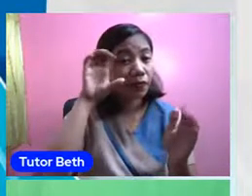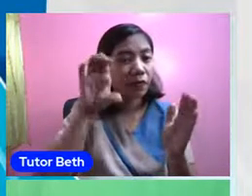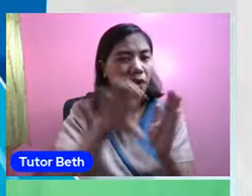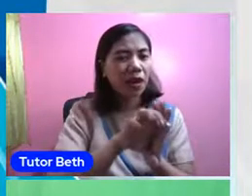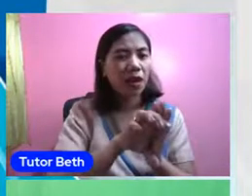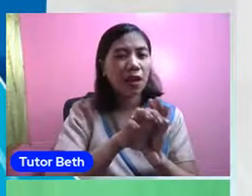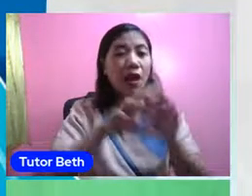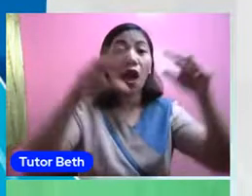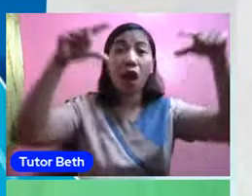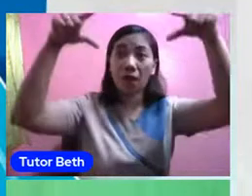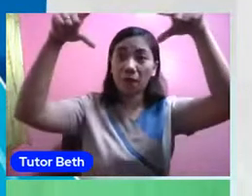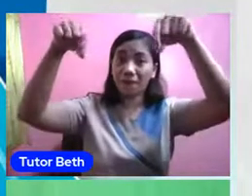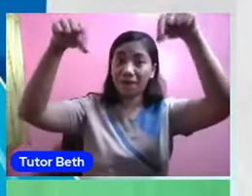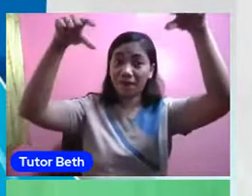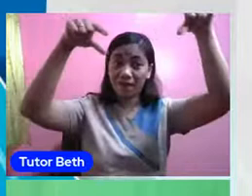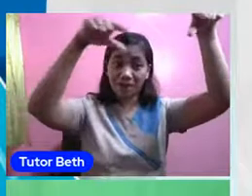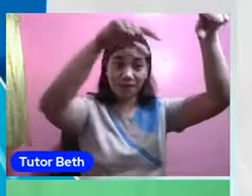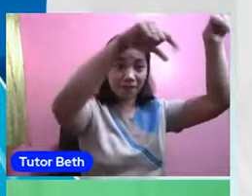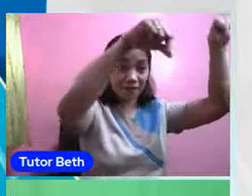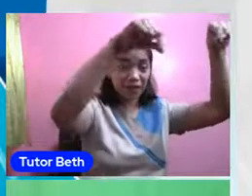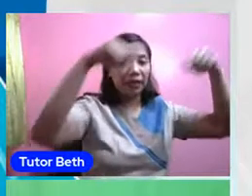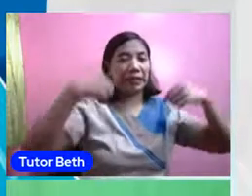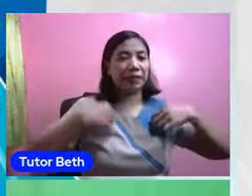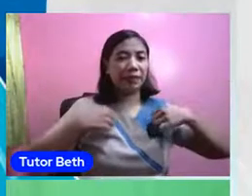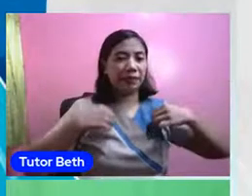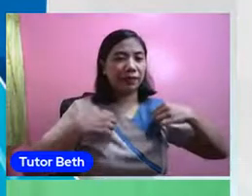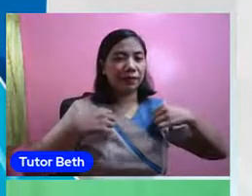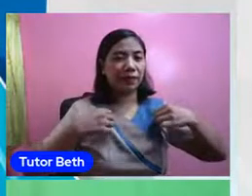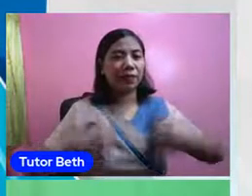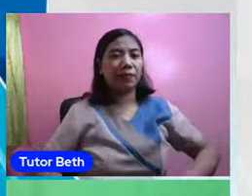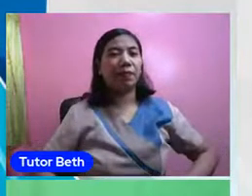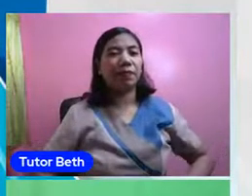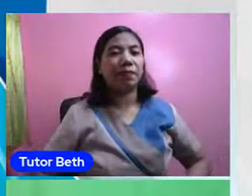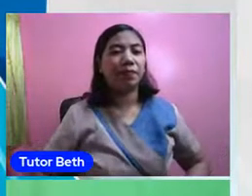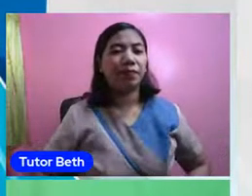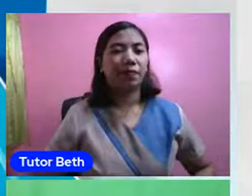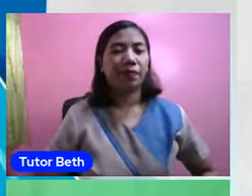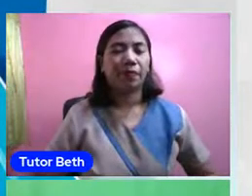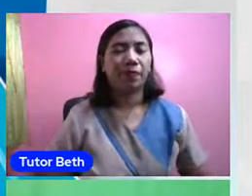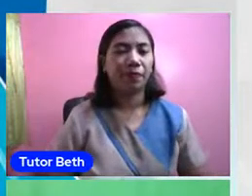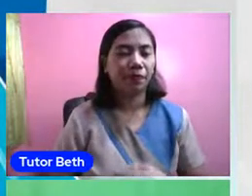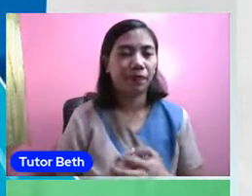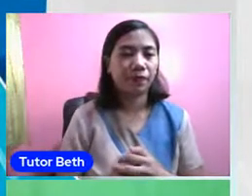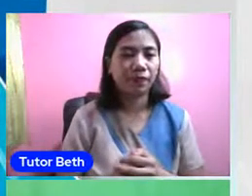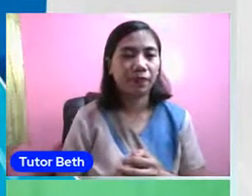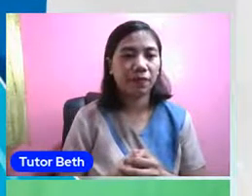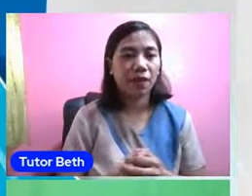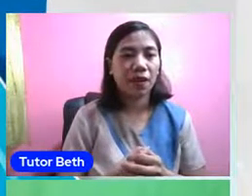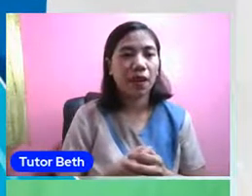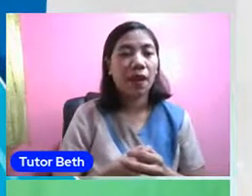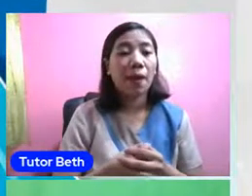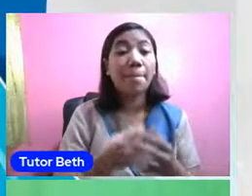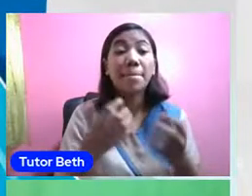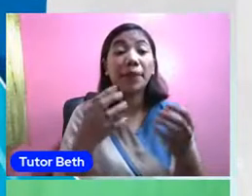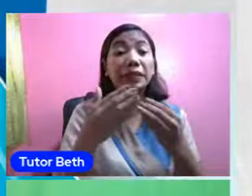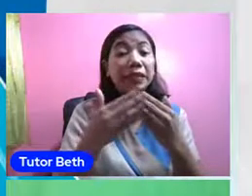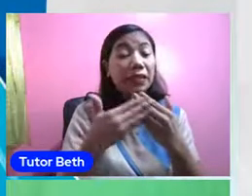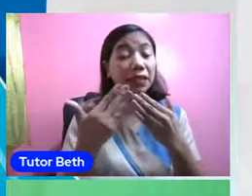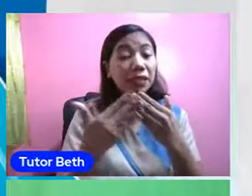damit at magbilag ng damit sa init ng araw, kapag panahon ng tag-araw. Kasi madali tayong